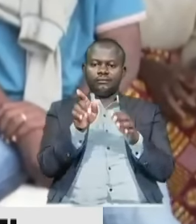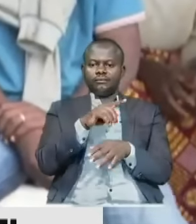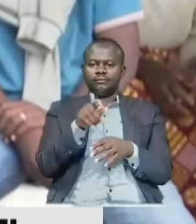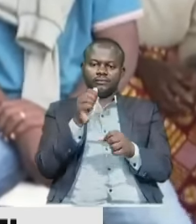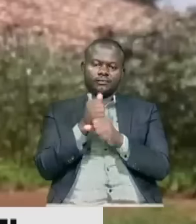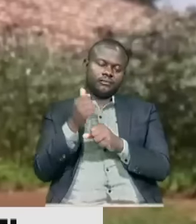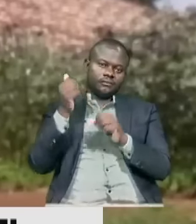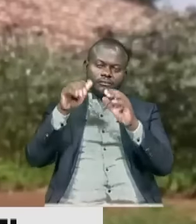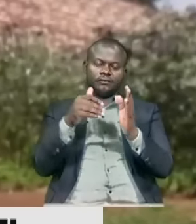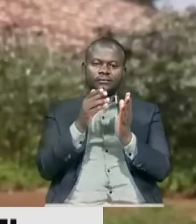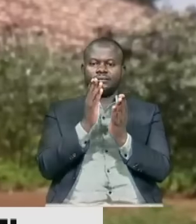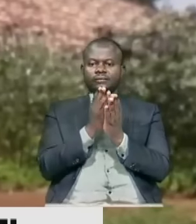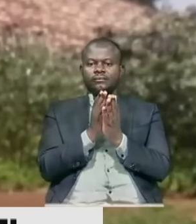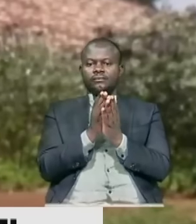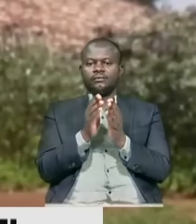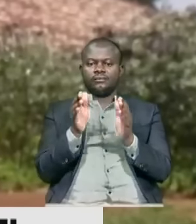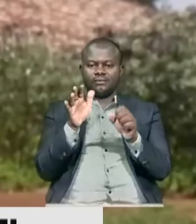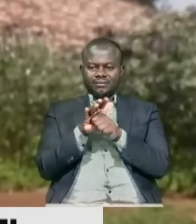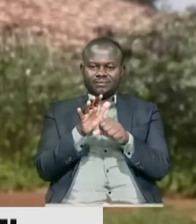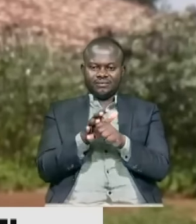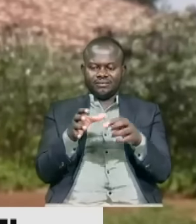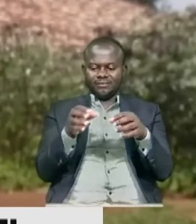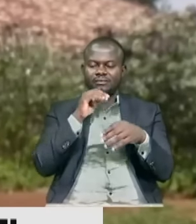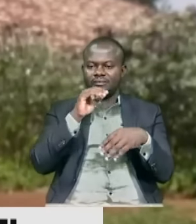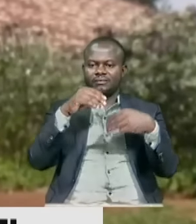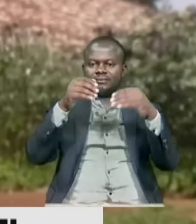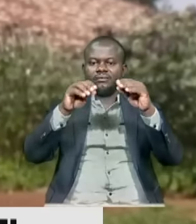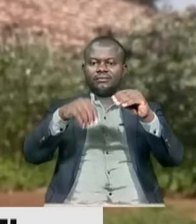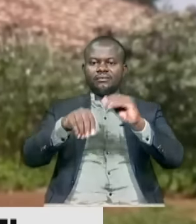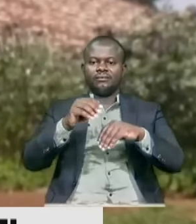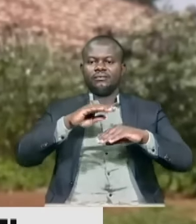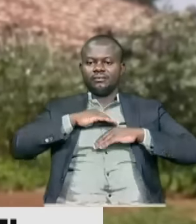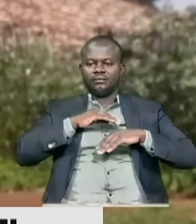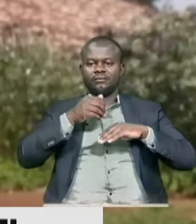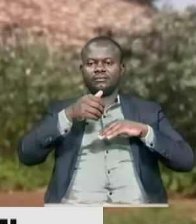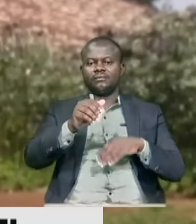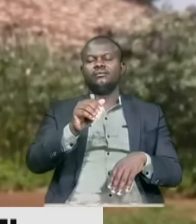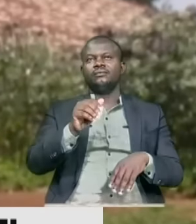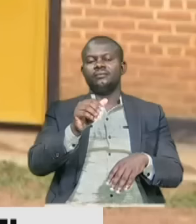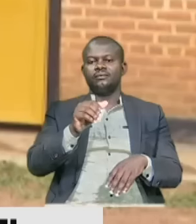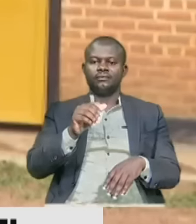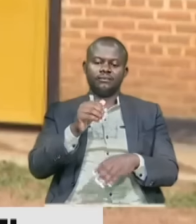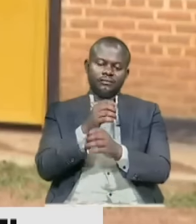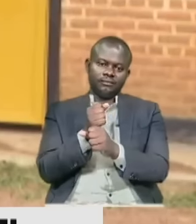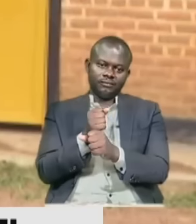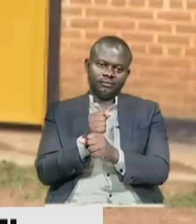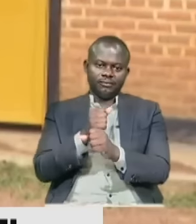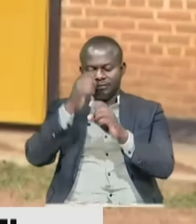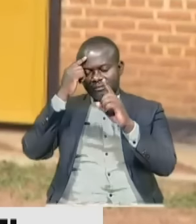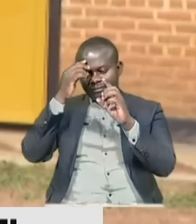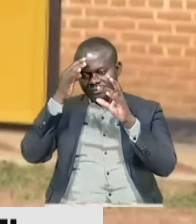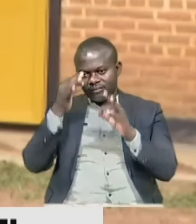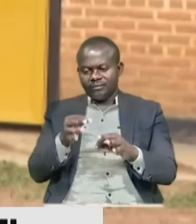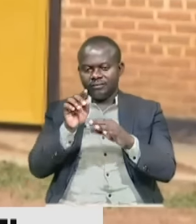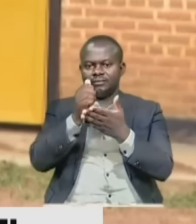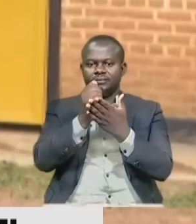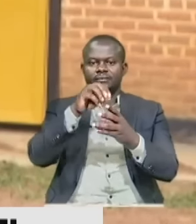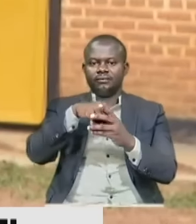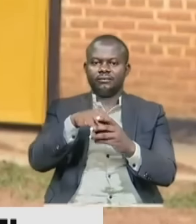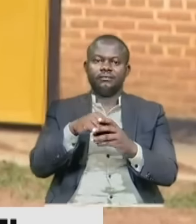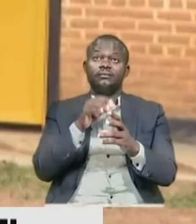mu buhinzi bw'inyumbati nko kwicucika kandi bidatanga umusaruro uhagije, ari byo sendika ingabo yiyemeje kuza gufashamo abanyenkombo